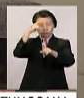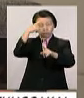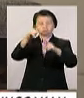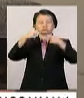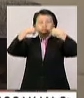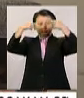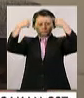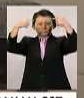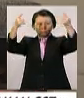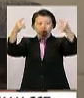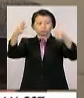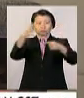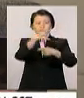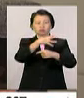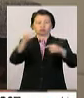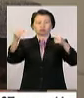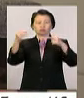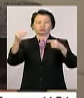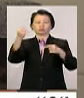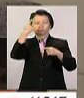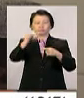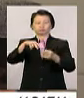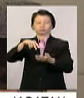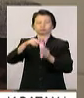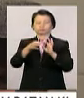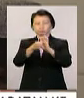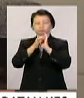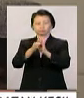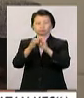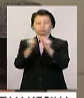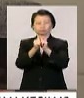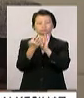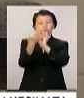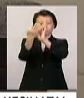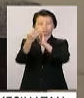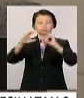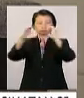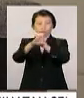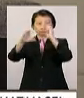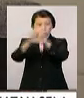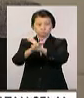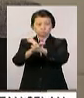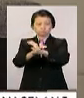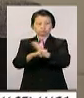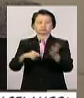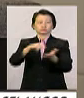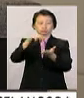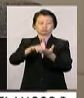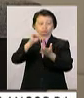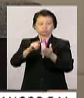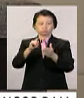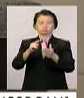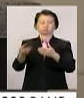succeed and stand united during times of adversity. These are values that ushered in the